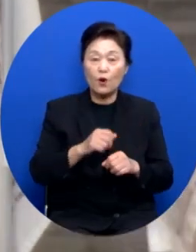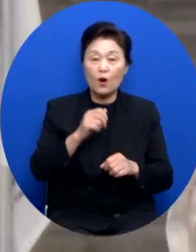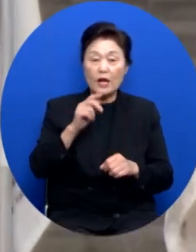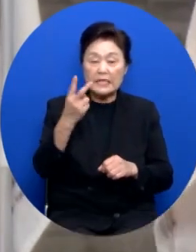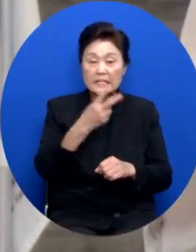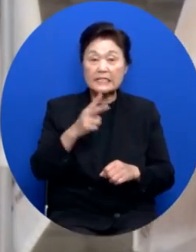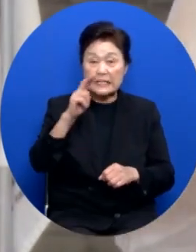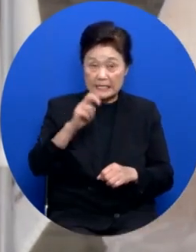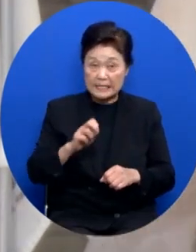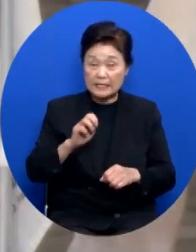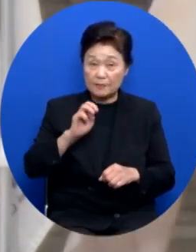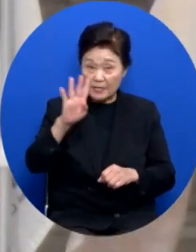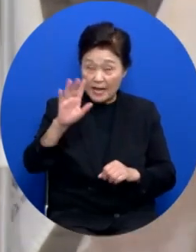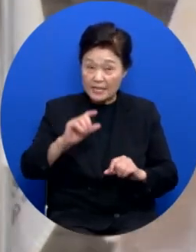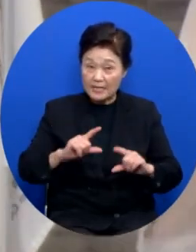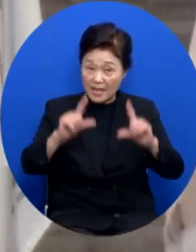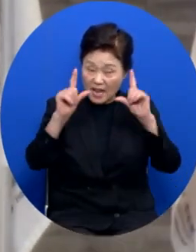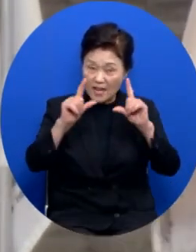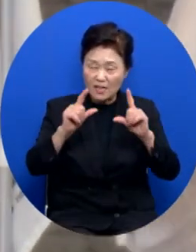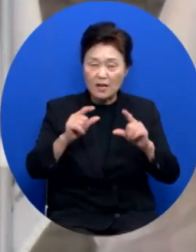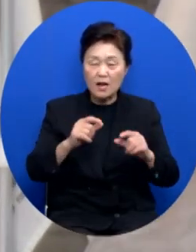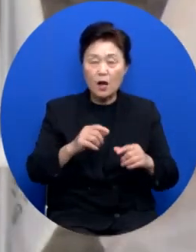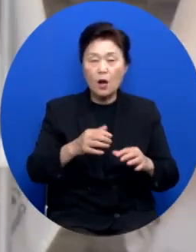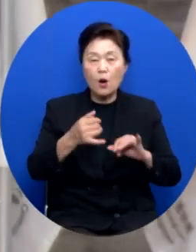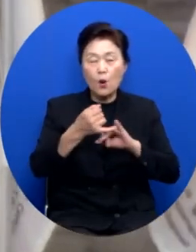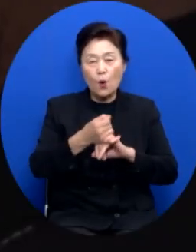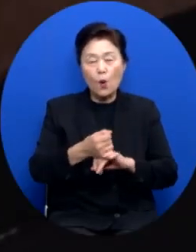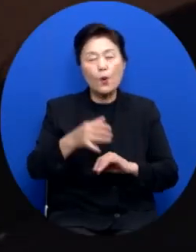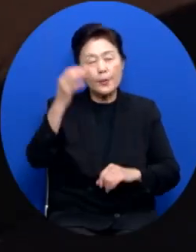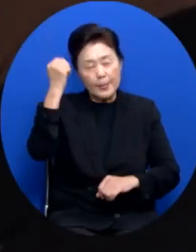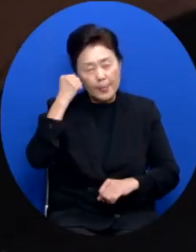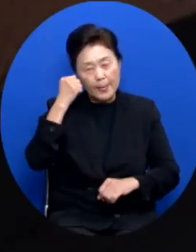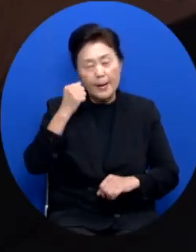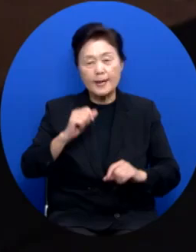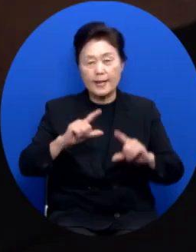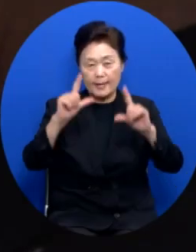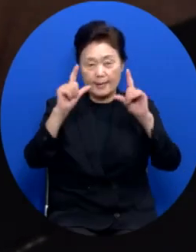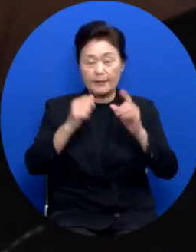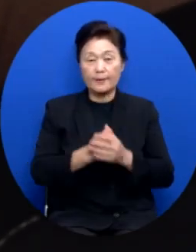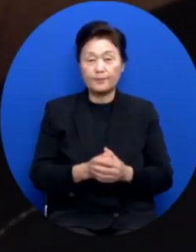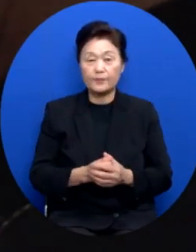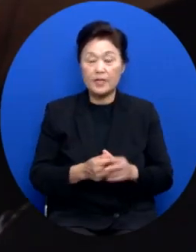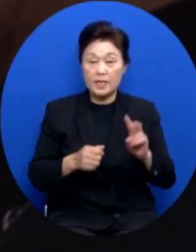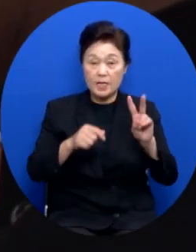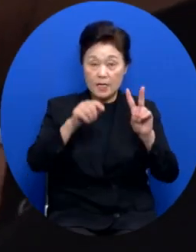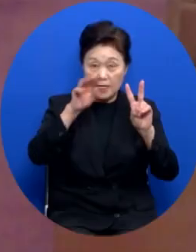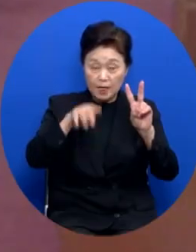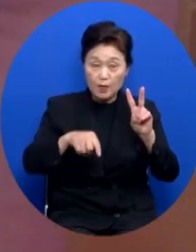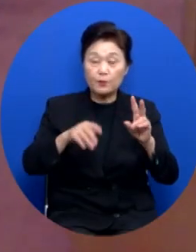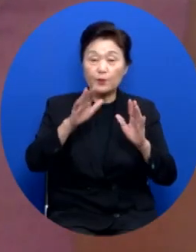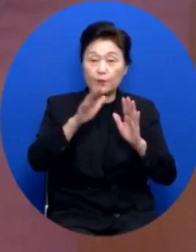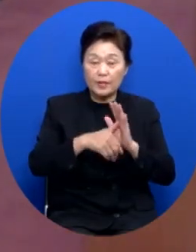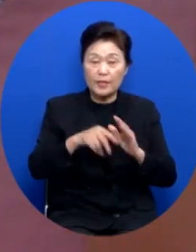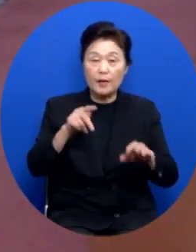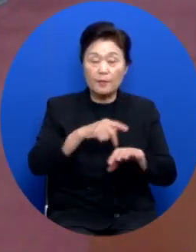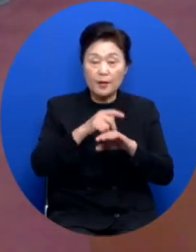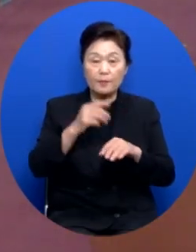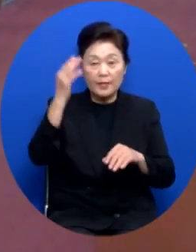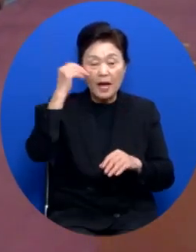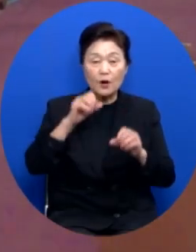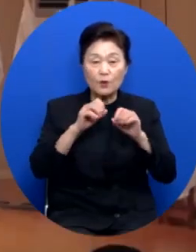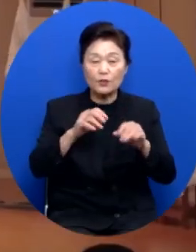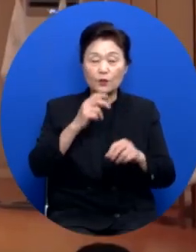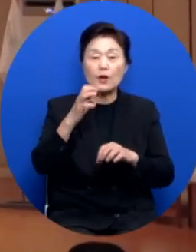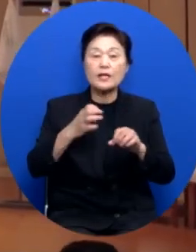절대로 잊혀질 수 없고 잊어서는 안 되는 한 해가 될 것입니다. 2부 순서엔 필리핀 한국 선교 30년